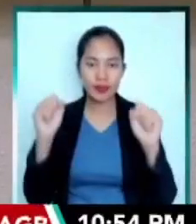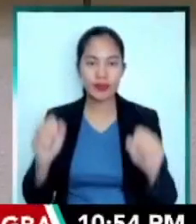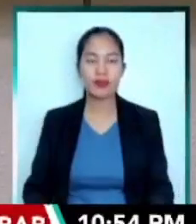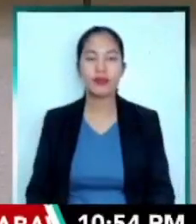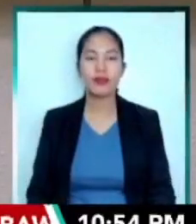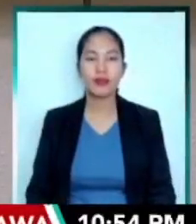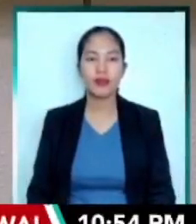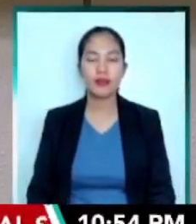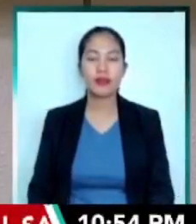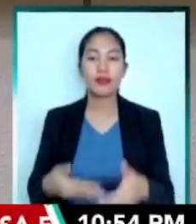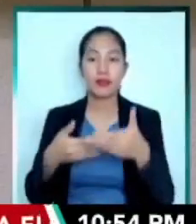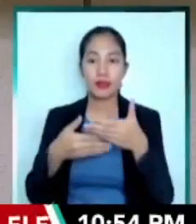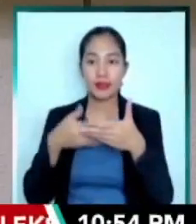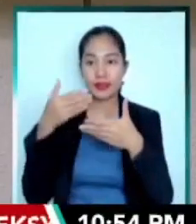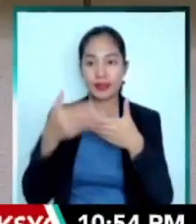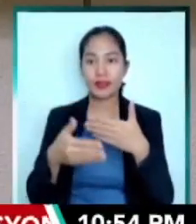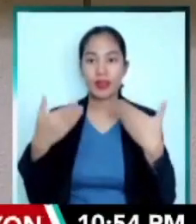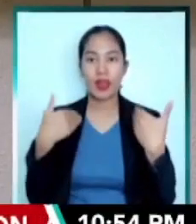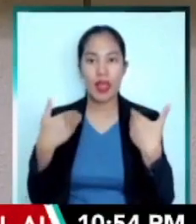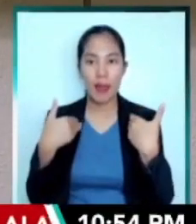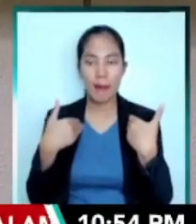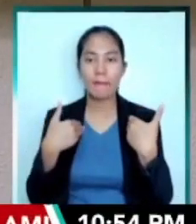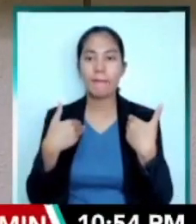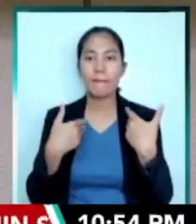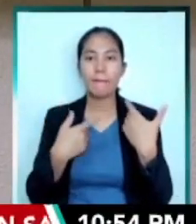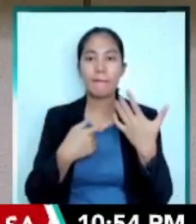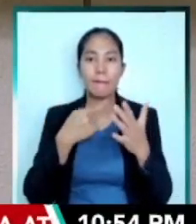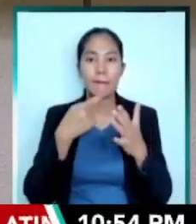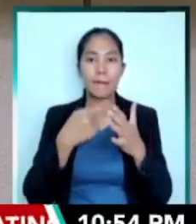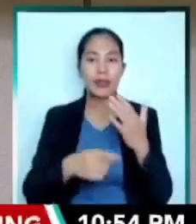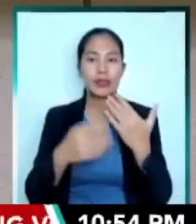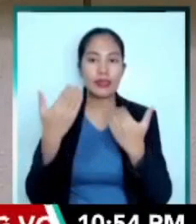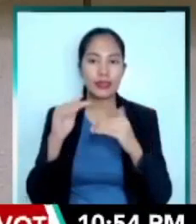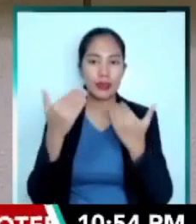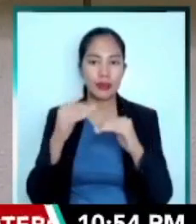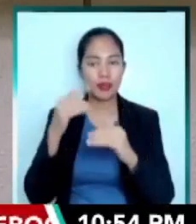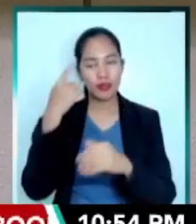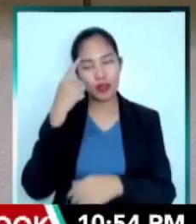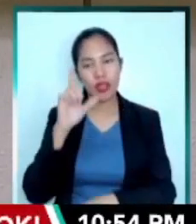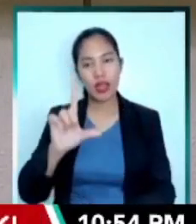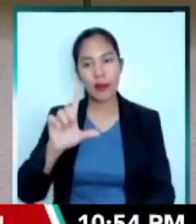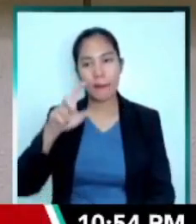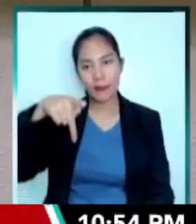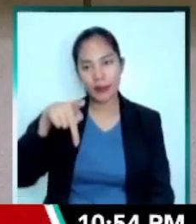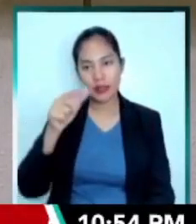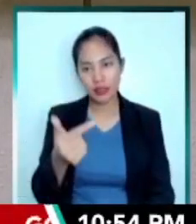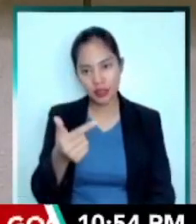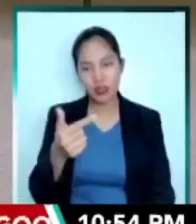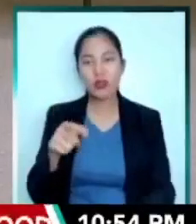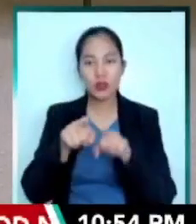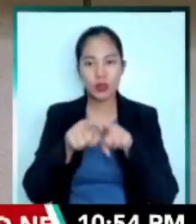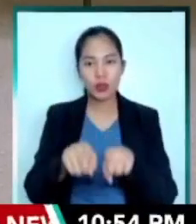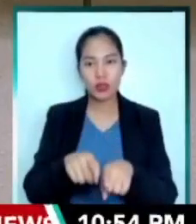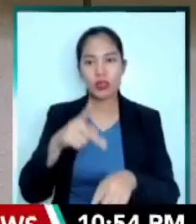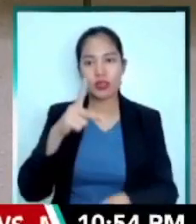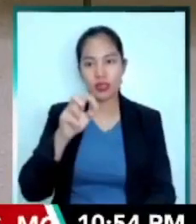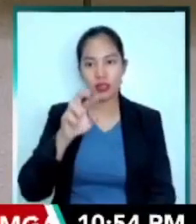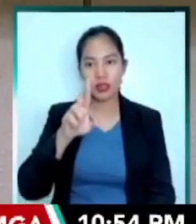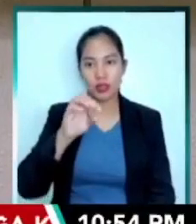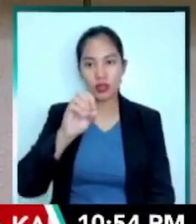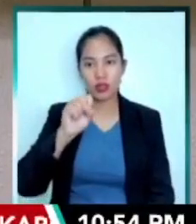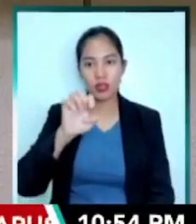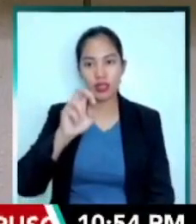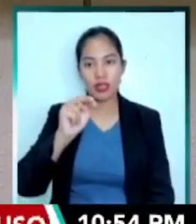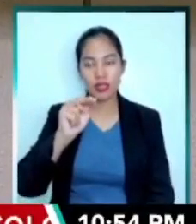Nagpapatupad na rin ang price freeze sa LPG at kerosene sa ilan pang lugar na isinailalim sa state of calamity